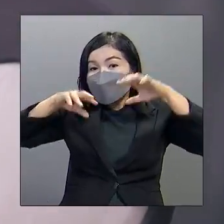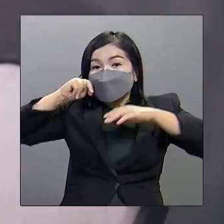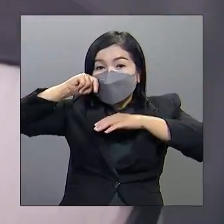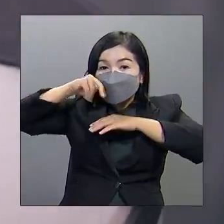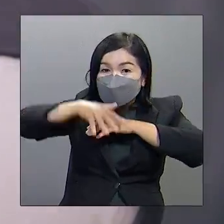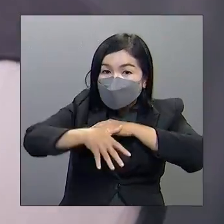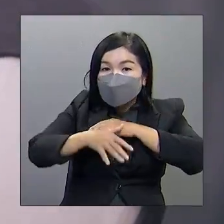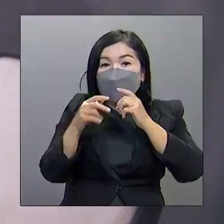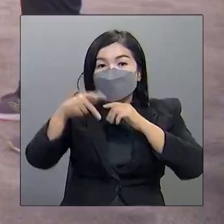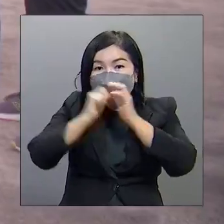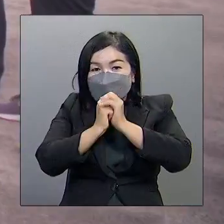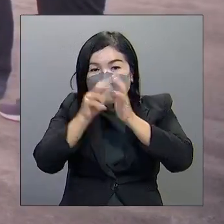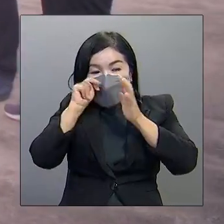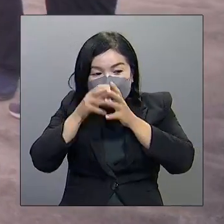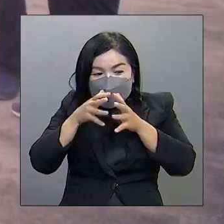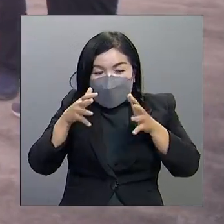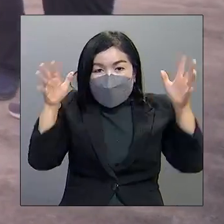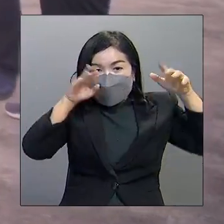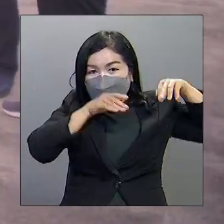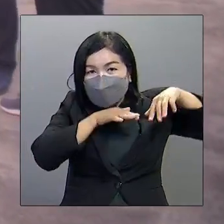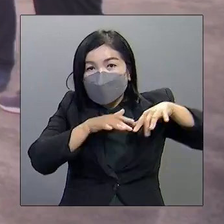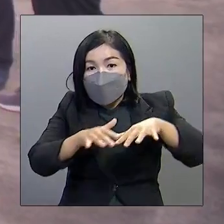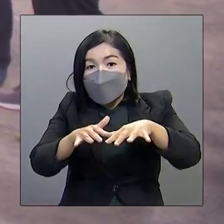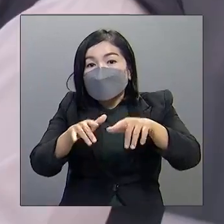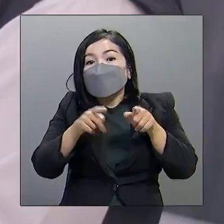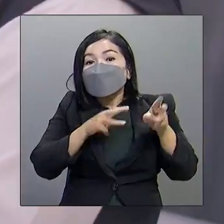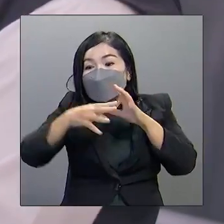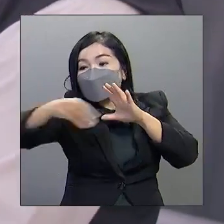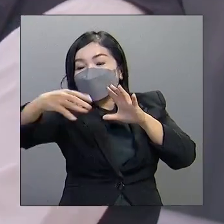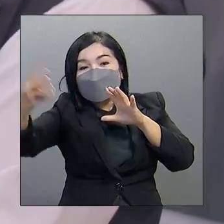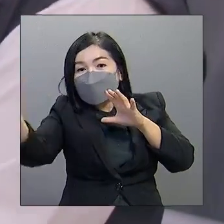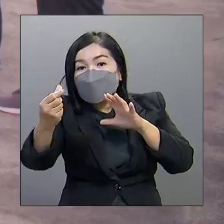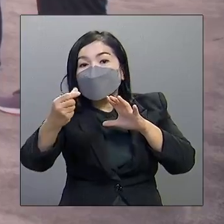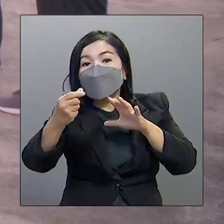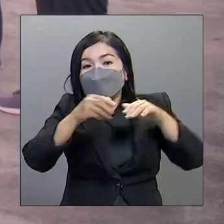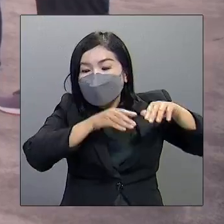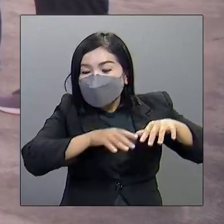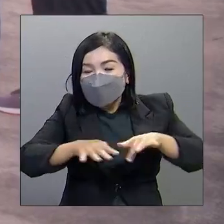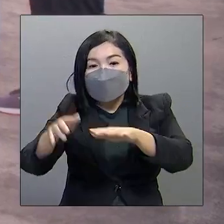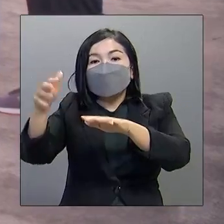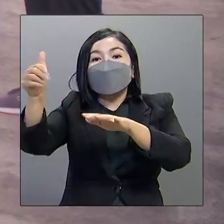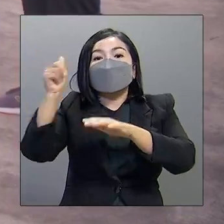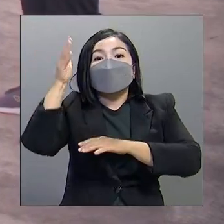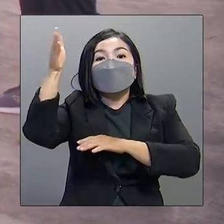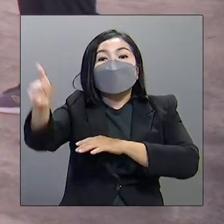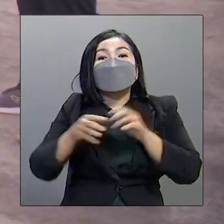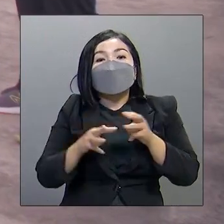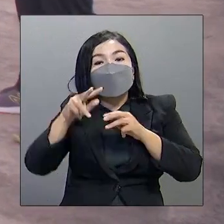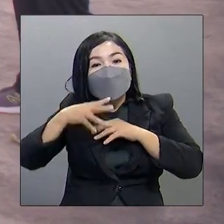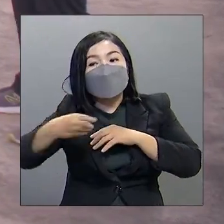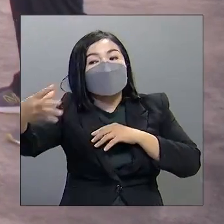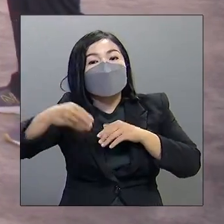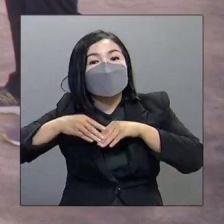จีนบุรีเนี่ยก็จะรับน้ำเยอะถ้าทางนี้ทำการระบายได้ดีทางนี้ในระยะยาวเนี่ย ี่ยตรงนี้ก็จะเป็นการเร่งระบายน้ำในท